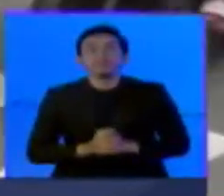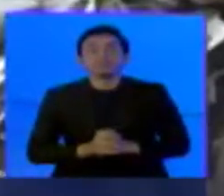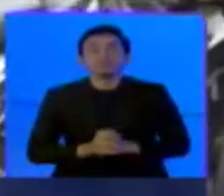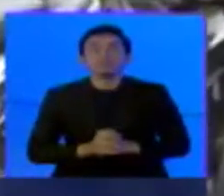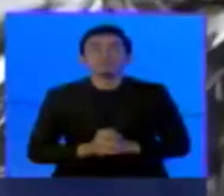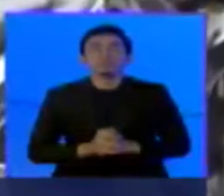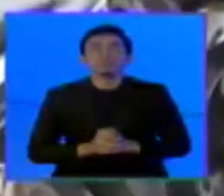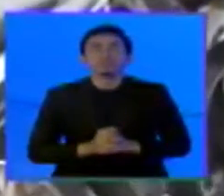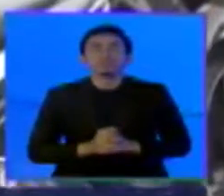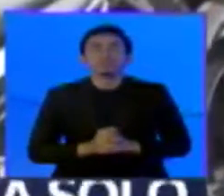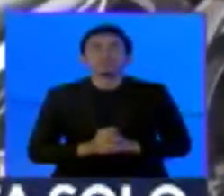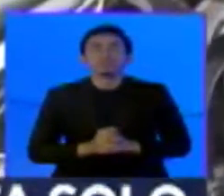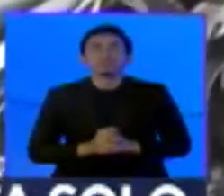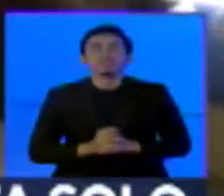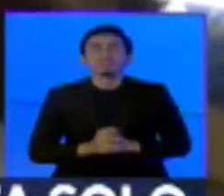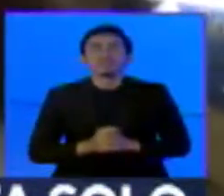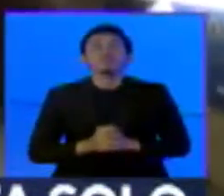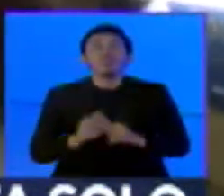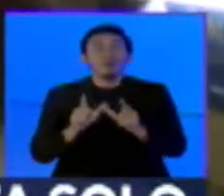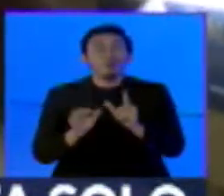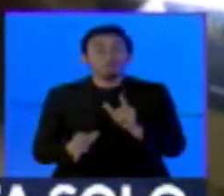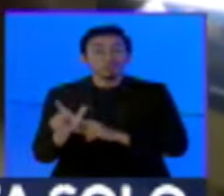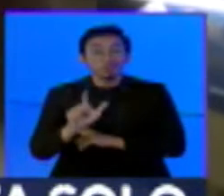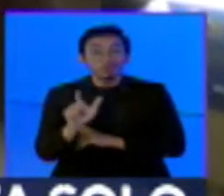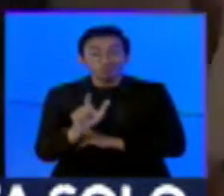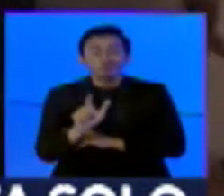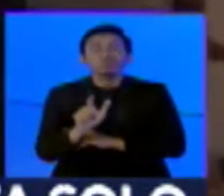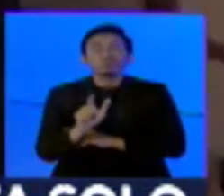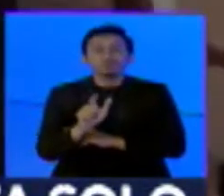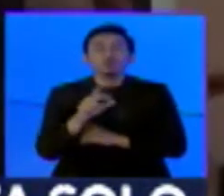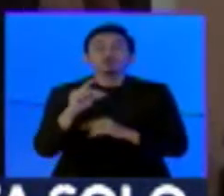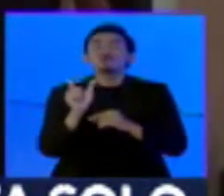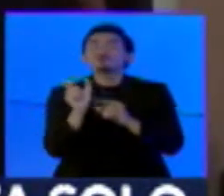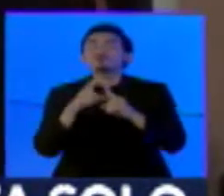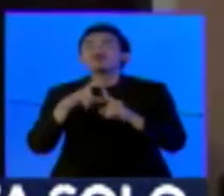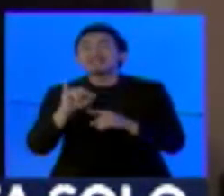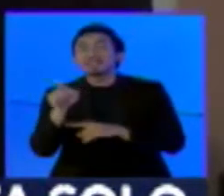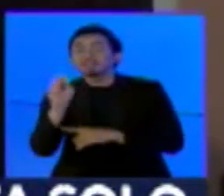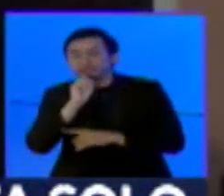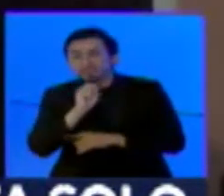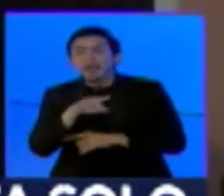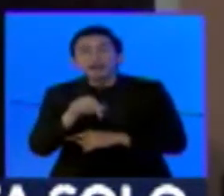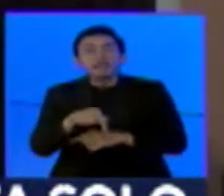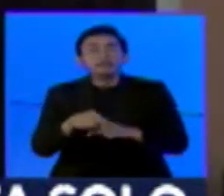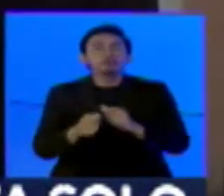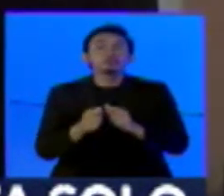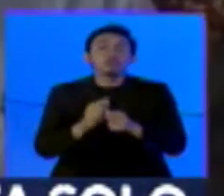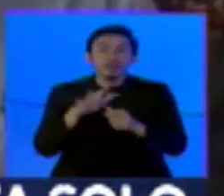Wali Kota Solo, FX Rudi, menyatakan Kota Solo kejadian luar biasa atau KLB